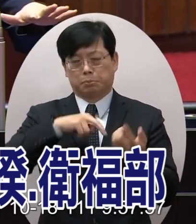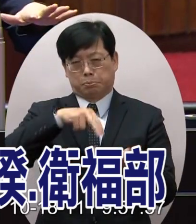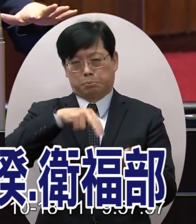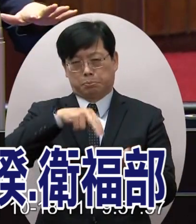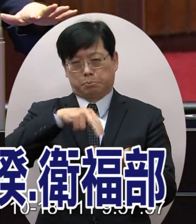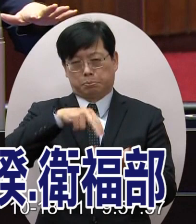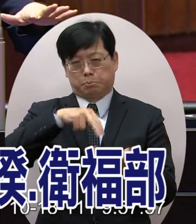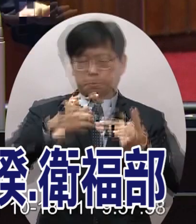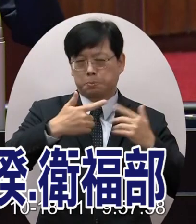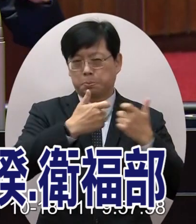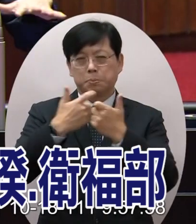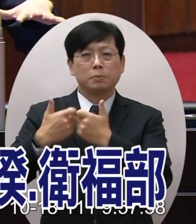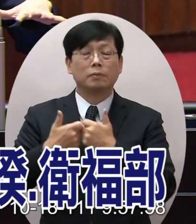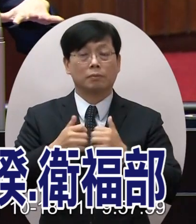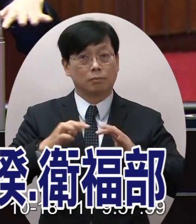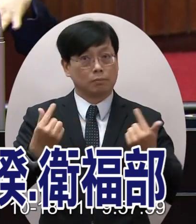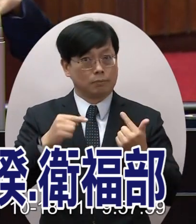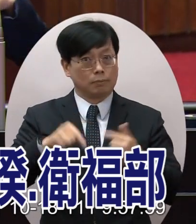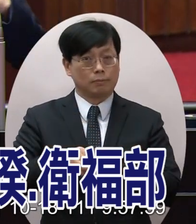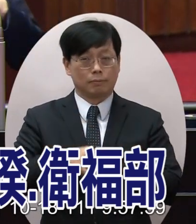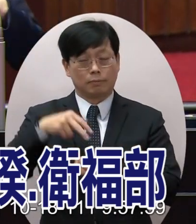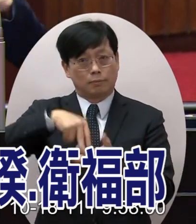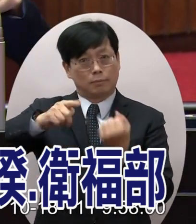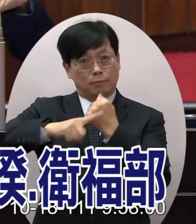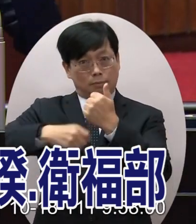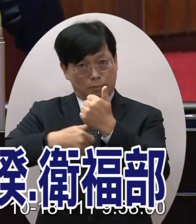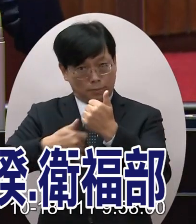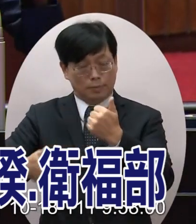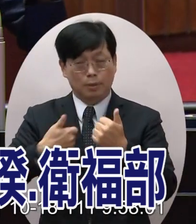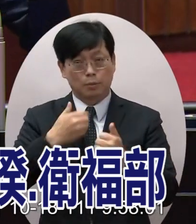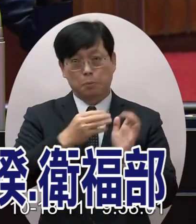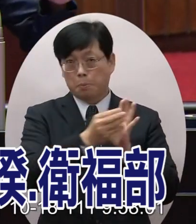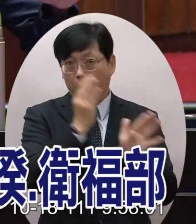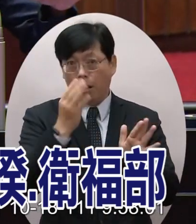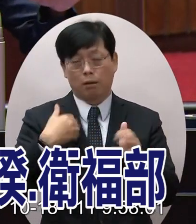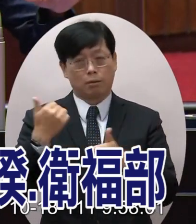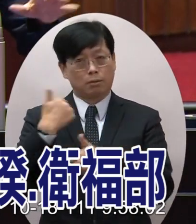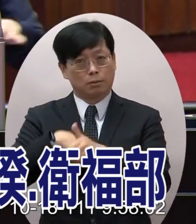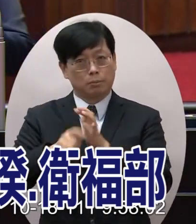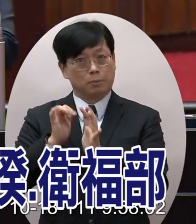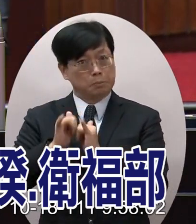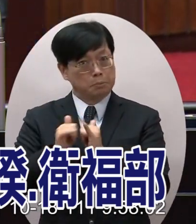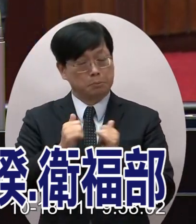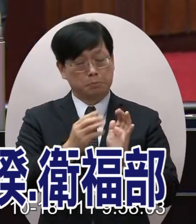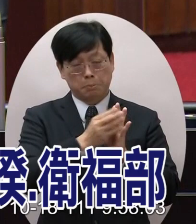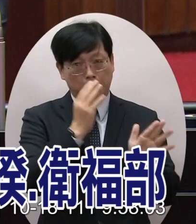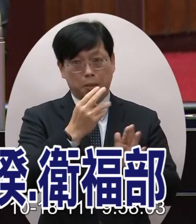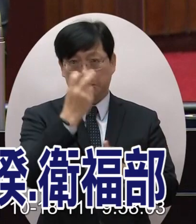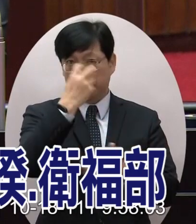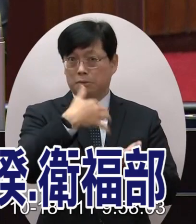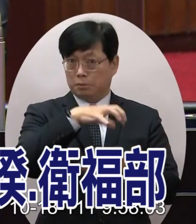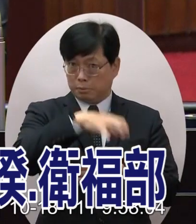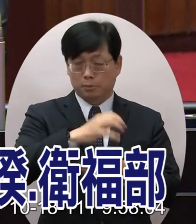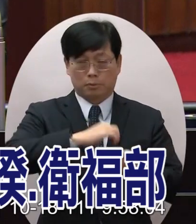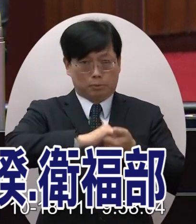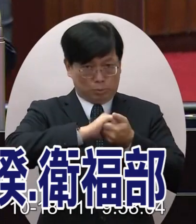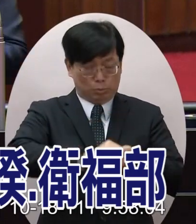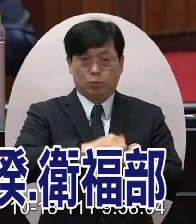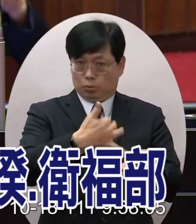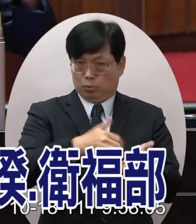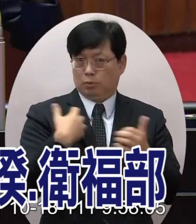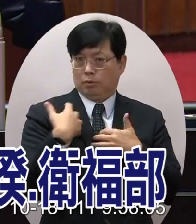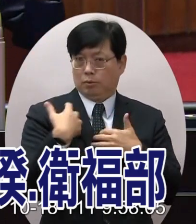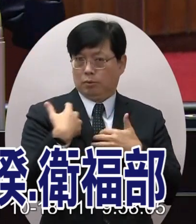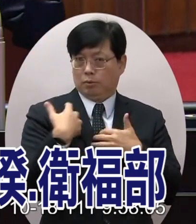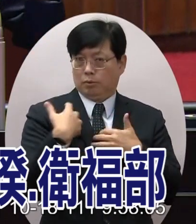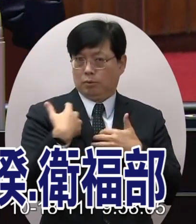对不对？好，那在这样的情况之下，立法委员要看，他要代表人民看。审计部是看决算，对不对？